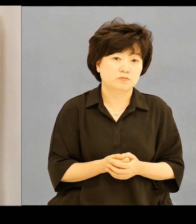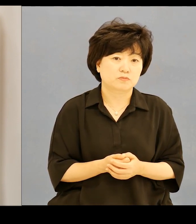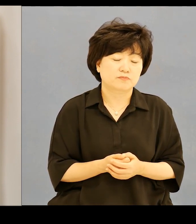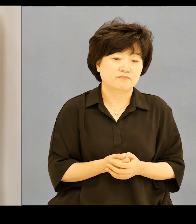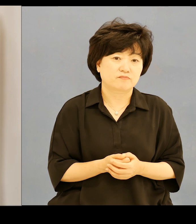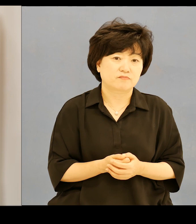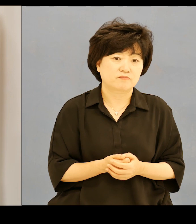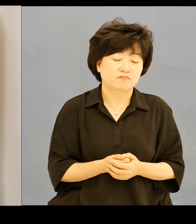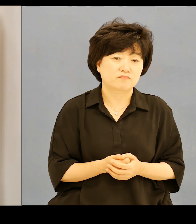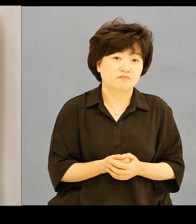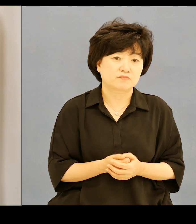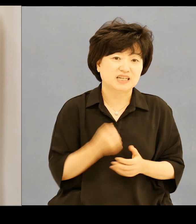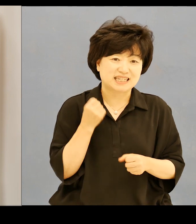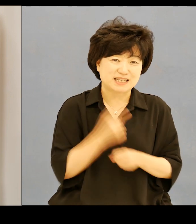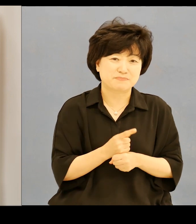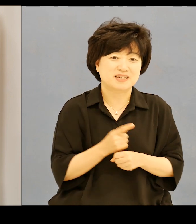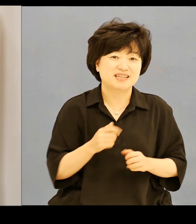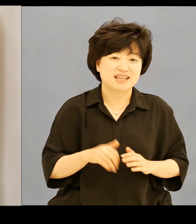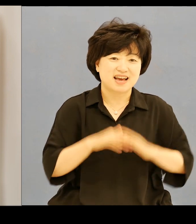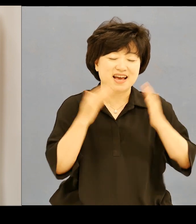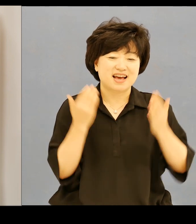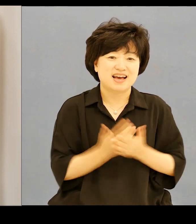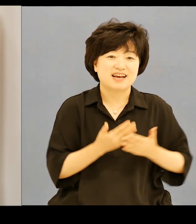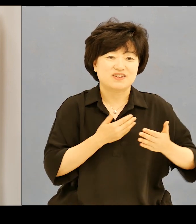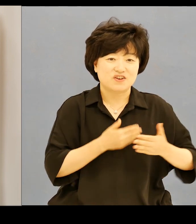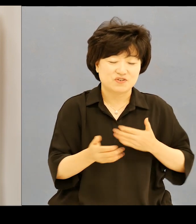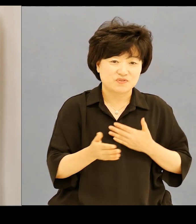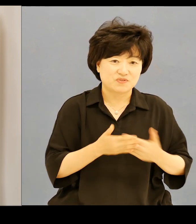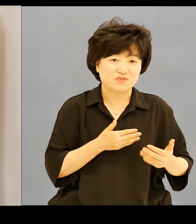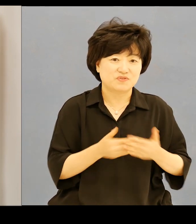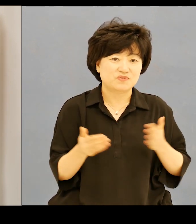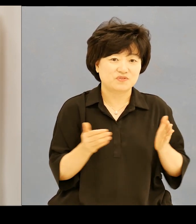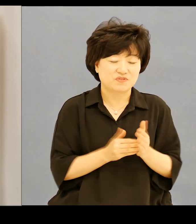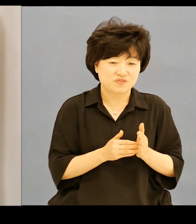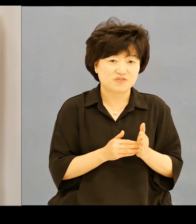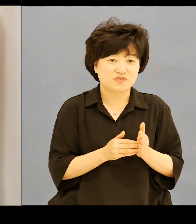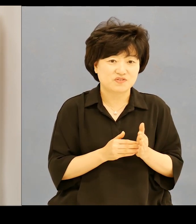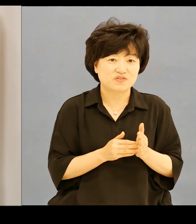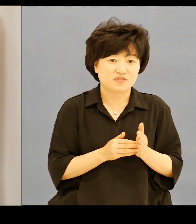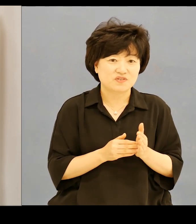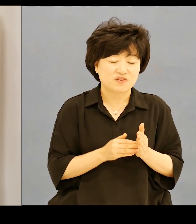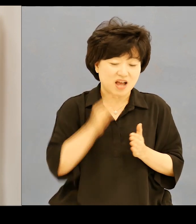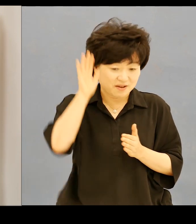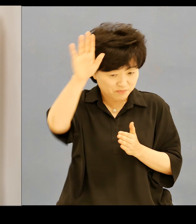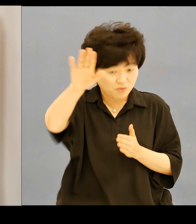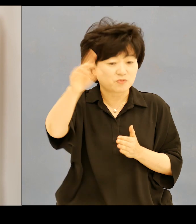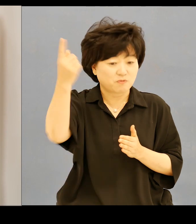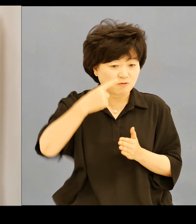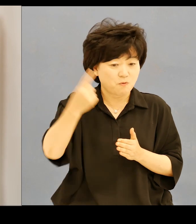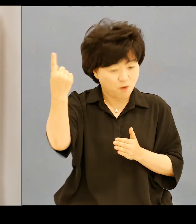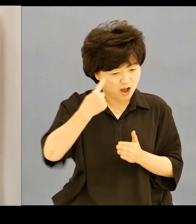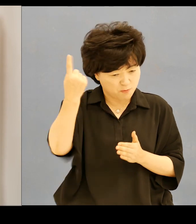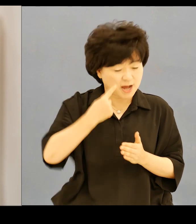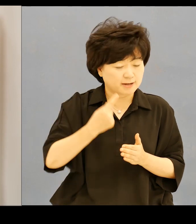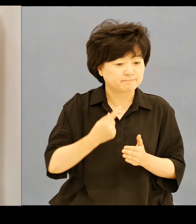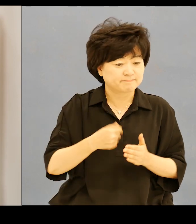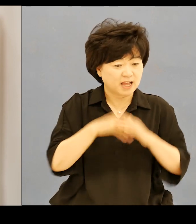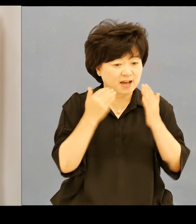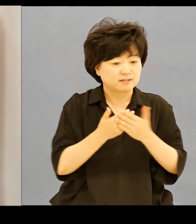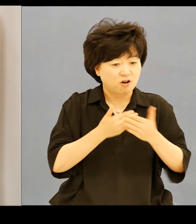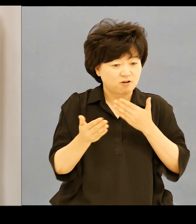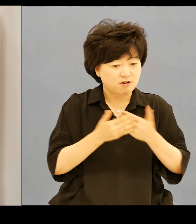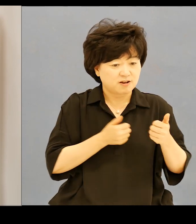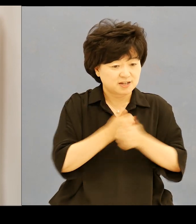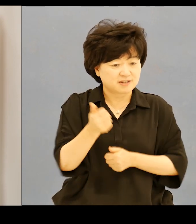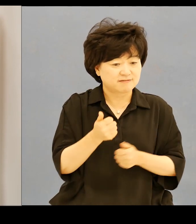몸을 이미 다 겪고 지날 수 있을 거라 생각하고